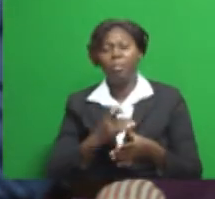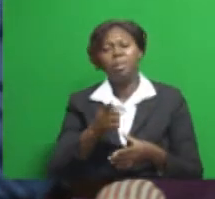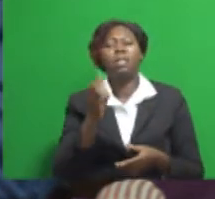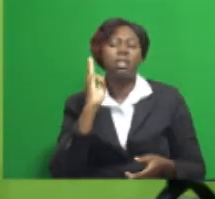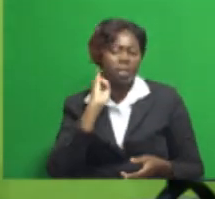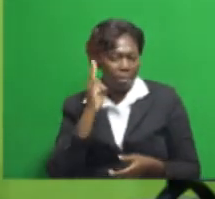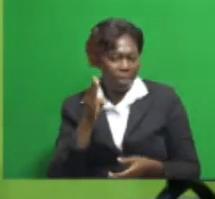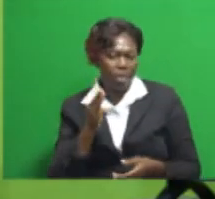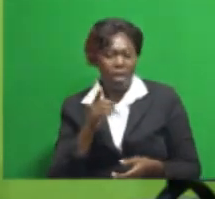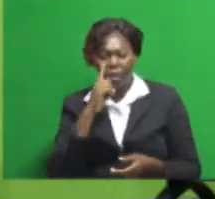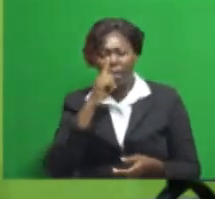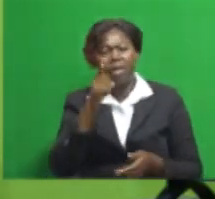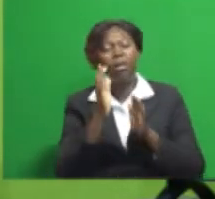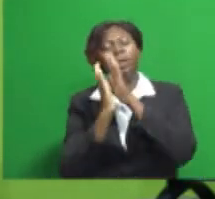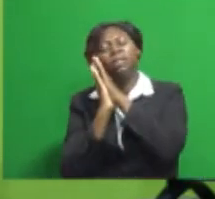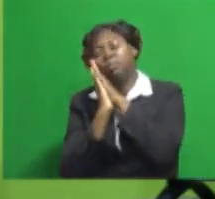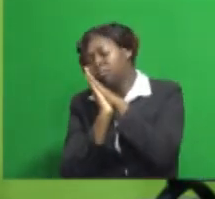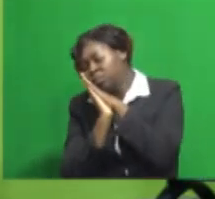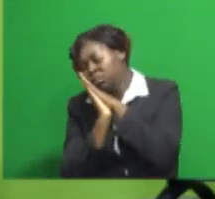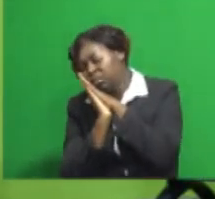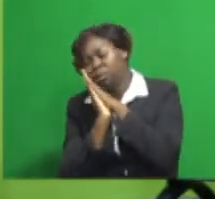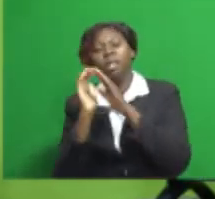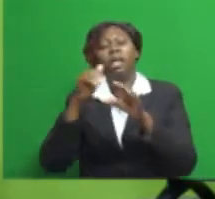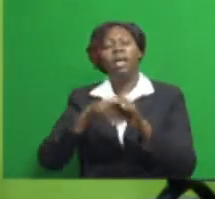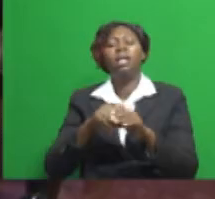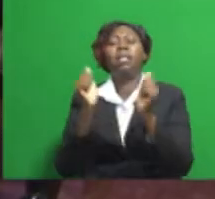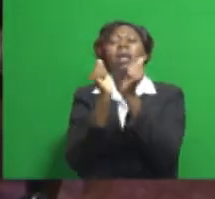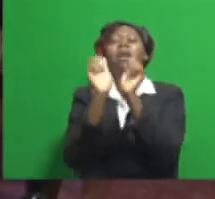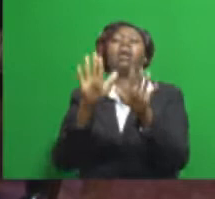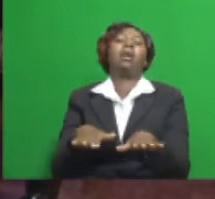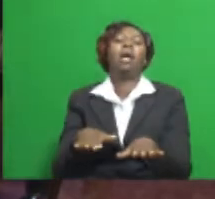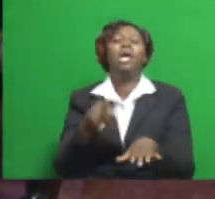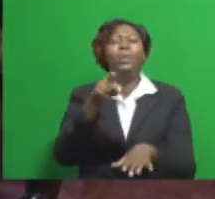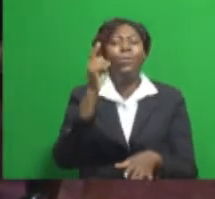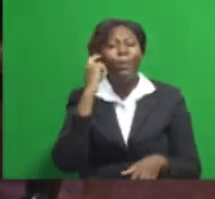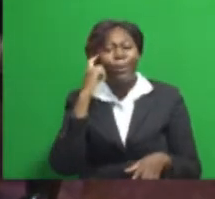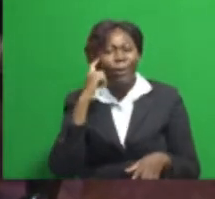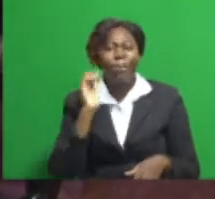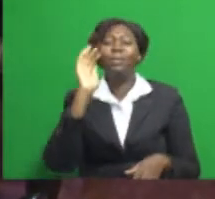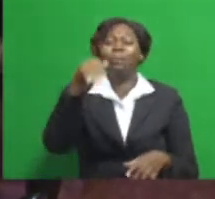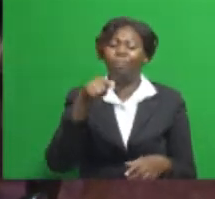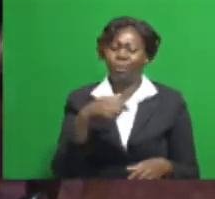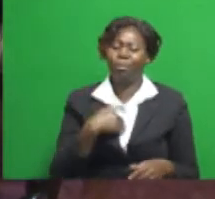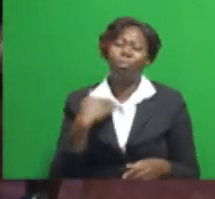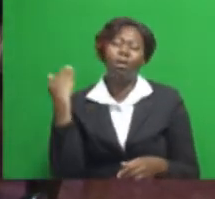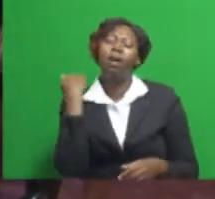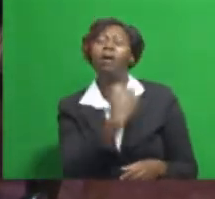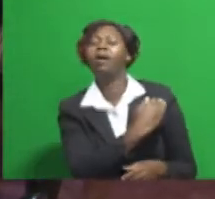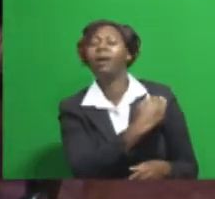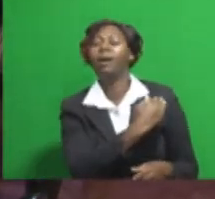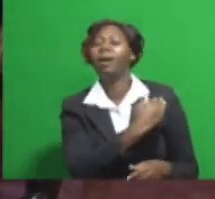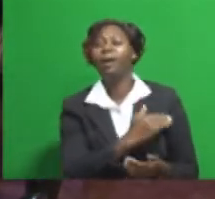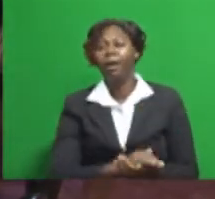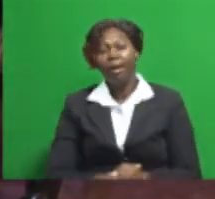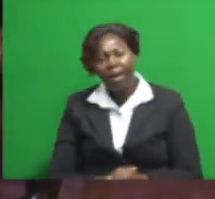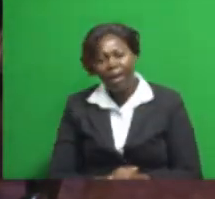hope. Right. Mfundisi mungarare hope here mangwana muchizva kuti muri kudimburwa musoro. Vakomana vaive nekutenda kuti hatisiyane.